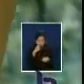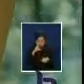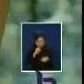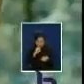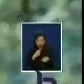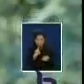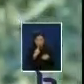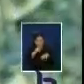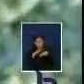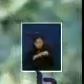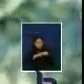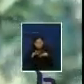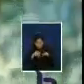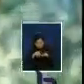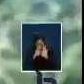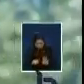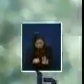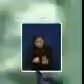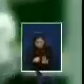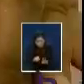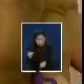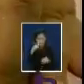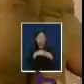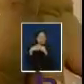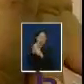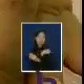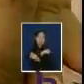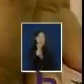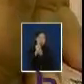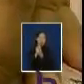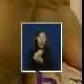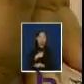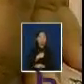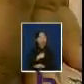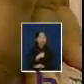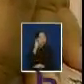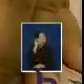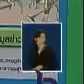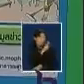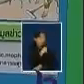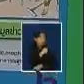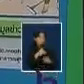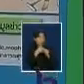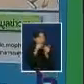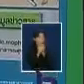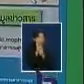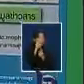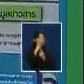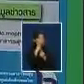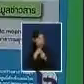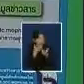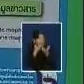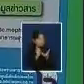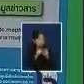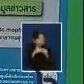ะฉะนั้นผู้ปกครองควรจะพาลูกหลานไปหาหมอเมื่อไหร่ครับพบอาการยังไงบ้าง คะค่ะโดยทั่ว